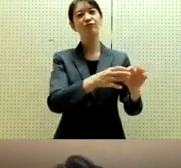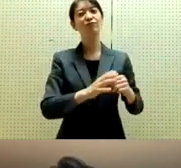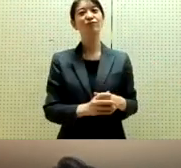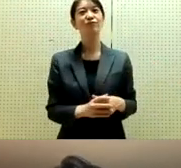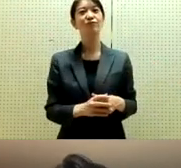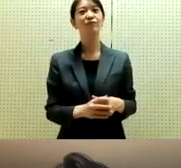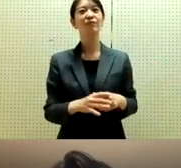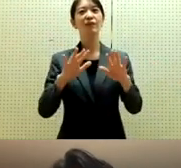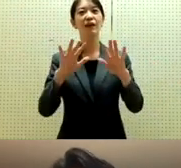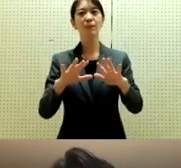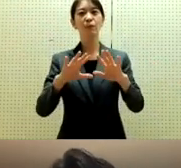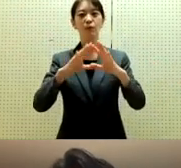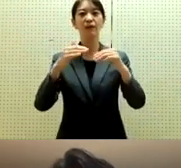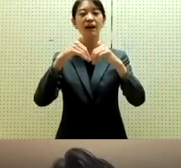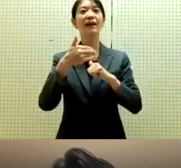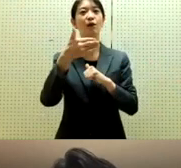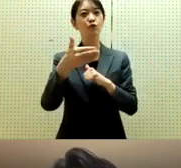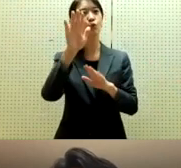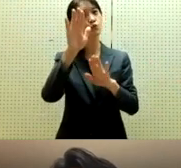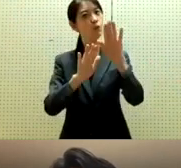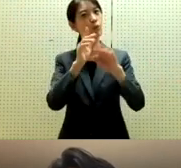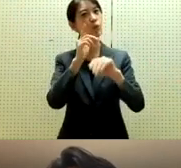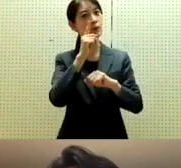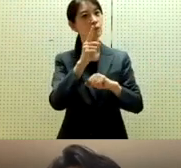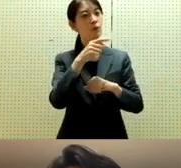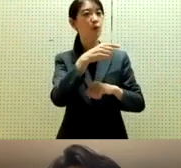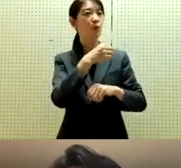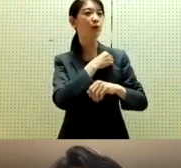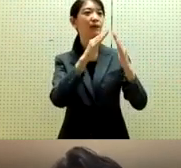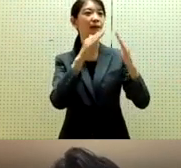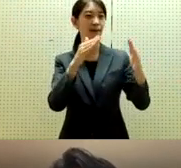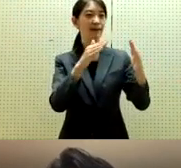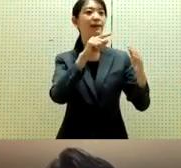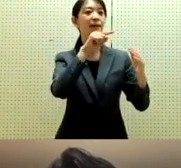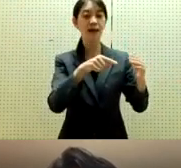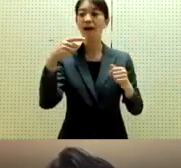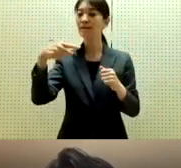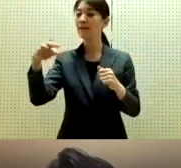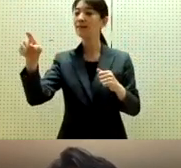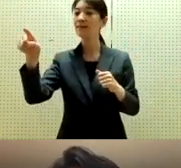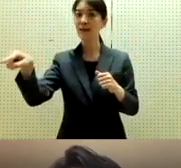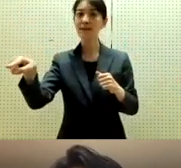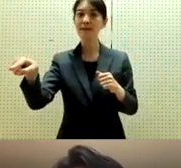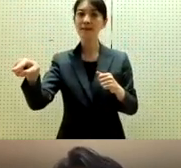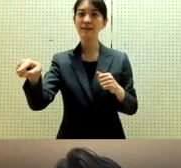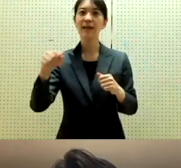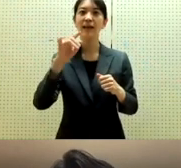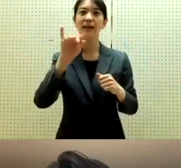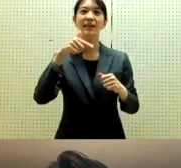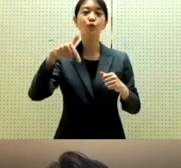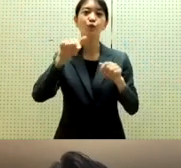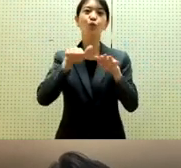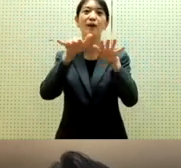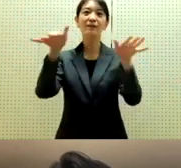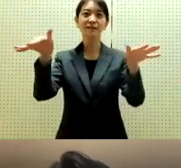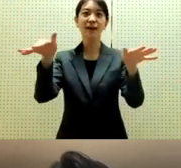田谷区の状況を見ると教育委員会の方から先生たちにはですね、インフルエンサーを設けたりチームズのことをや